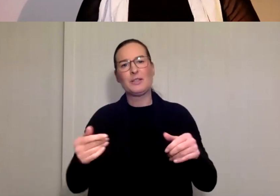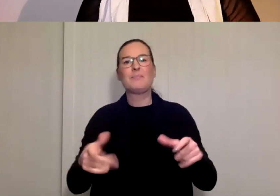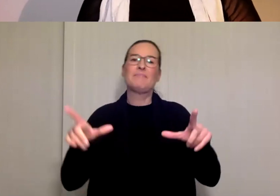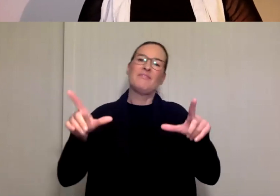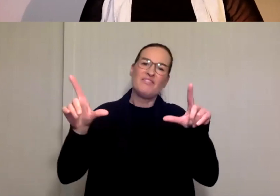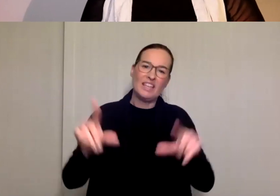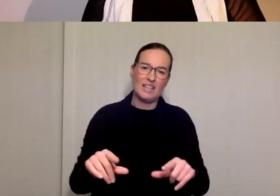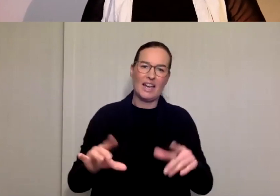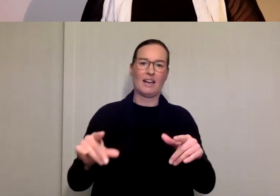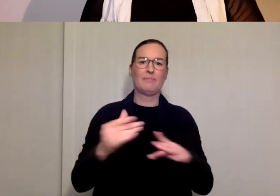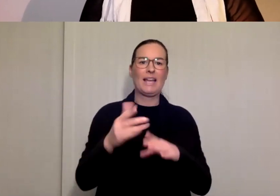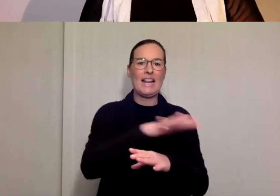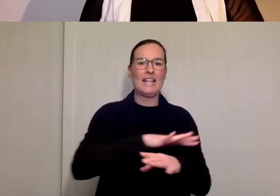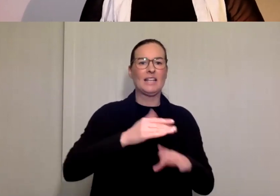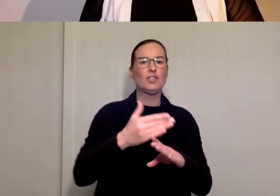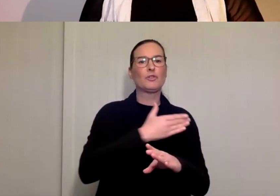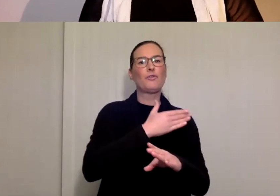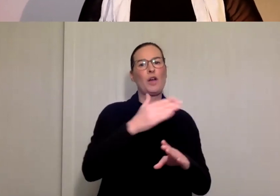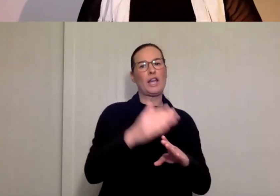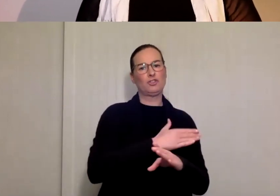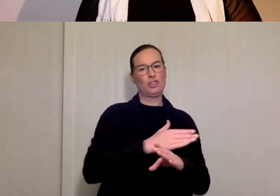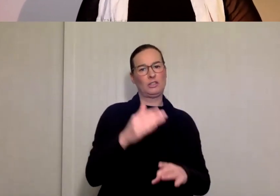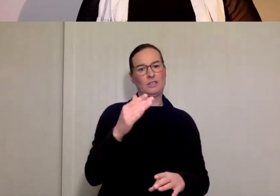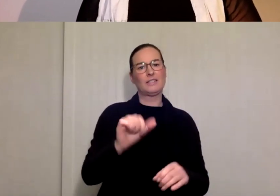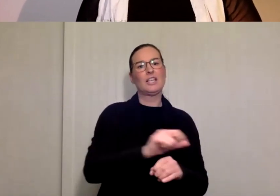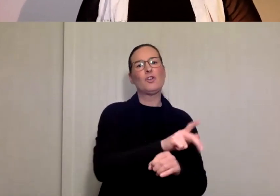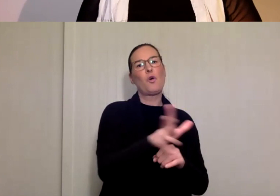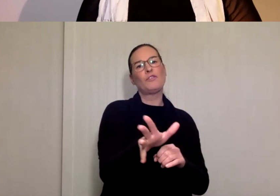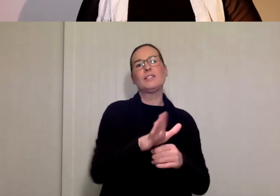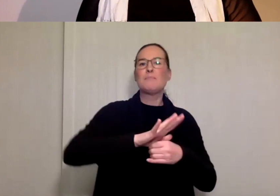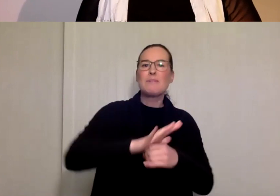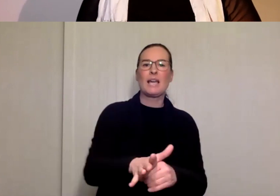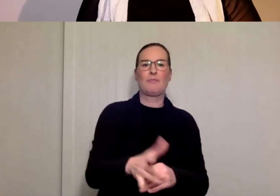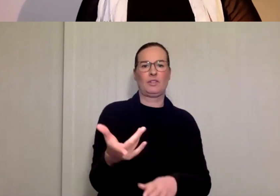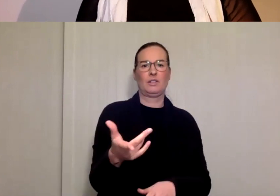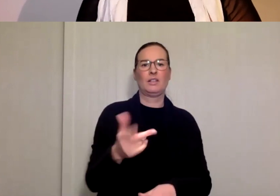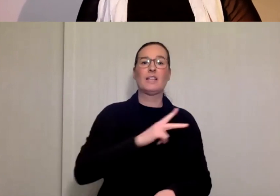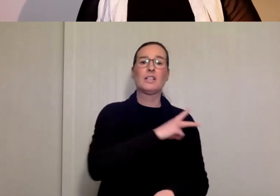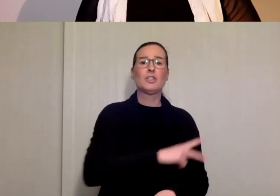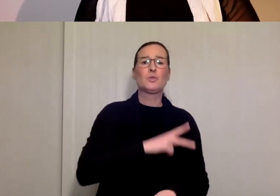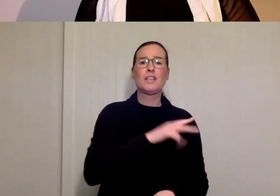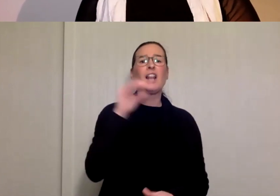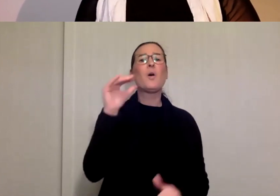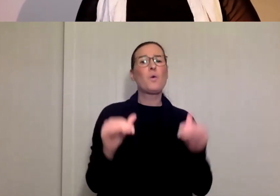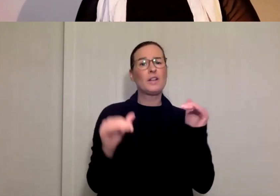entschiedener und schneller bekämpft haben. Also die soziale Ungleichheit ist ein riesiges Problem. Wir sehen